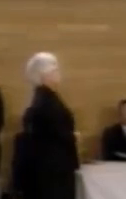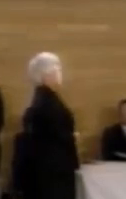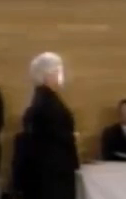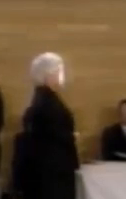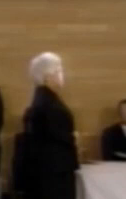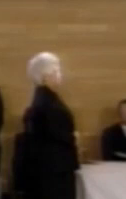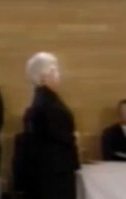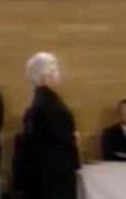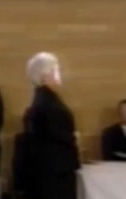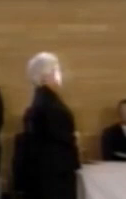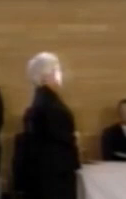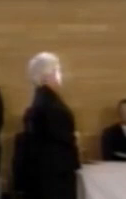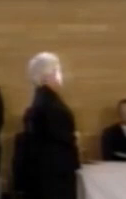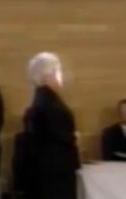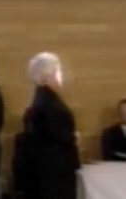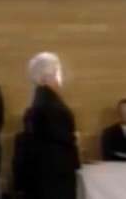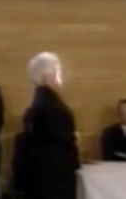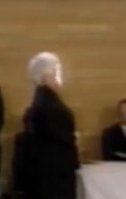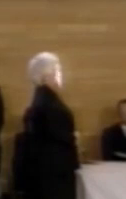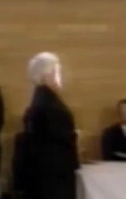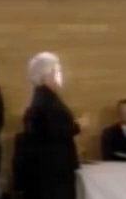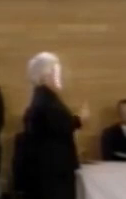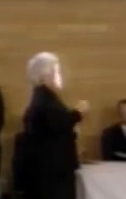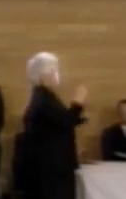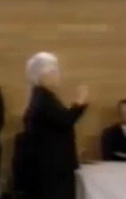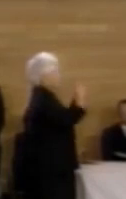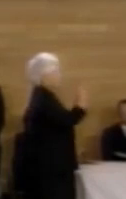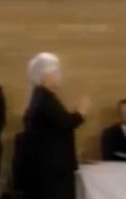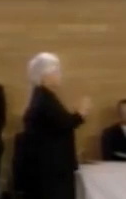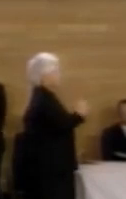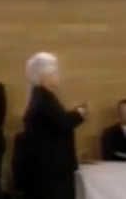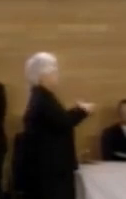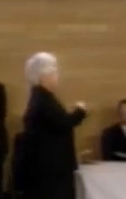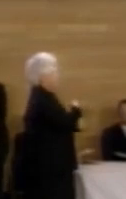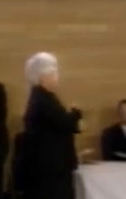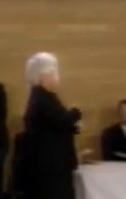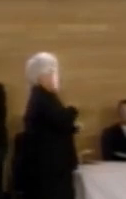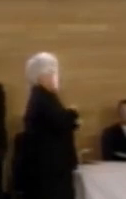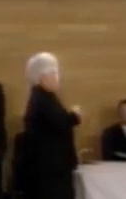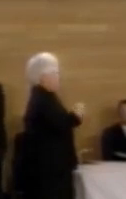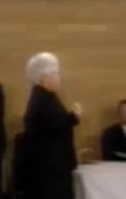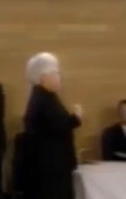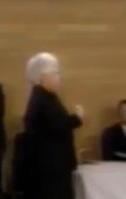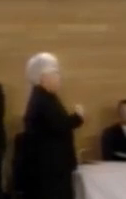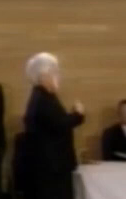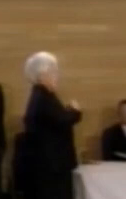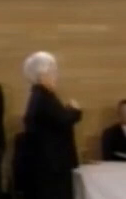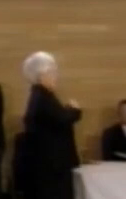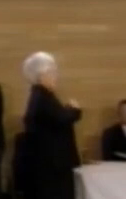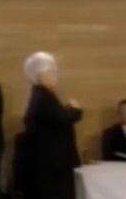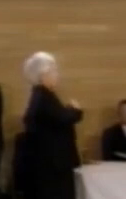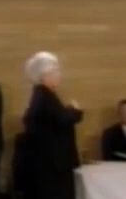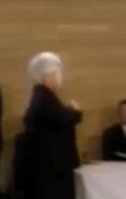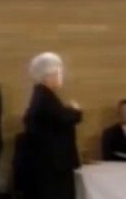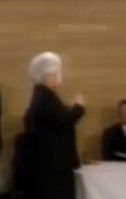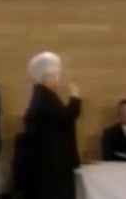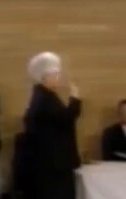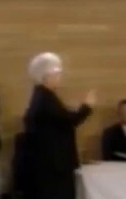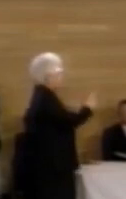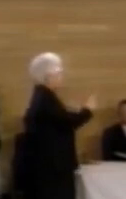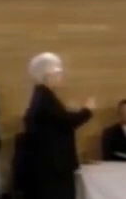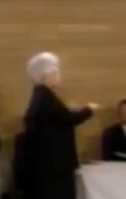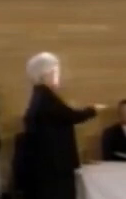しかし、それ以上に心は凍りつき、目の前に広